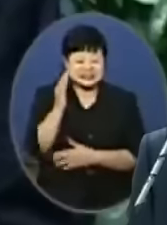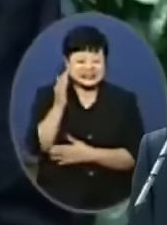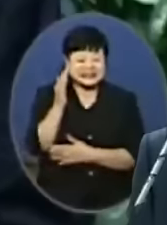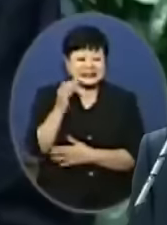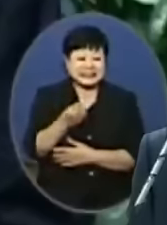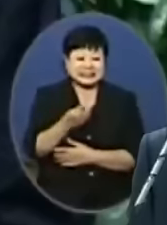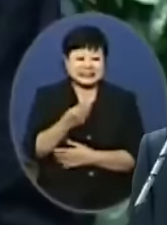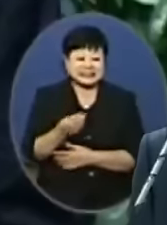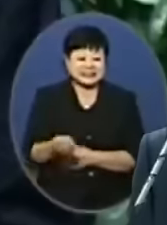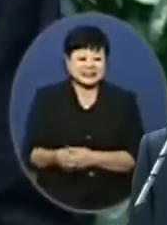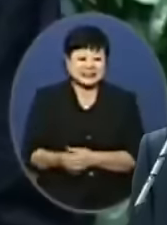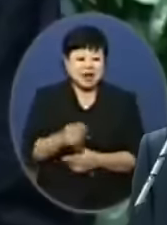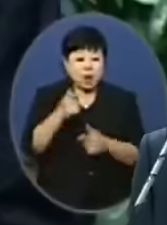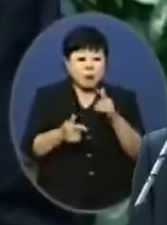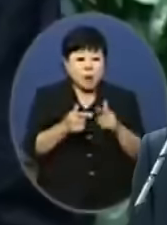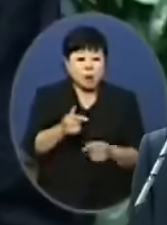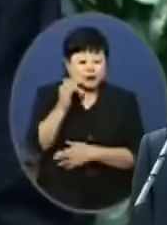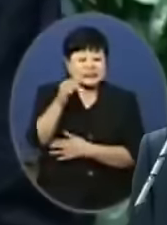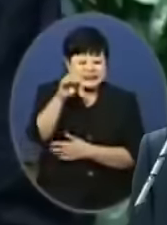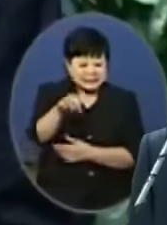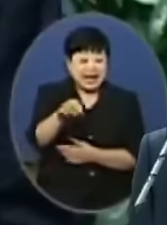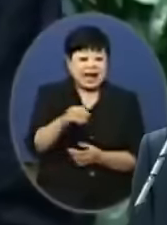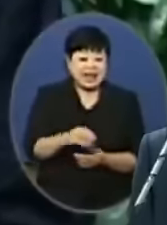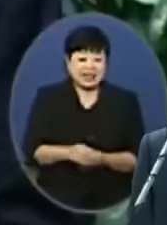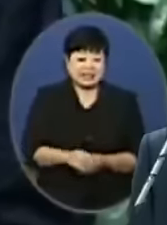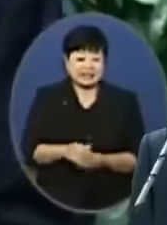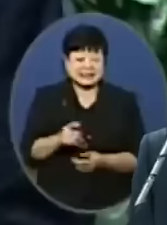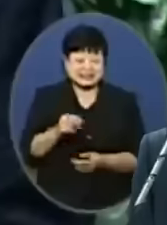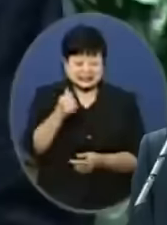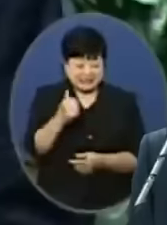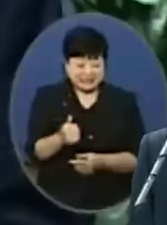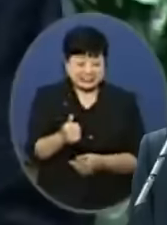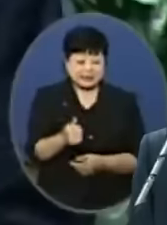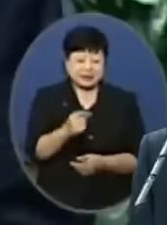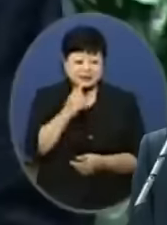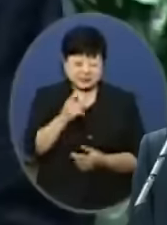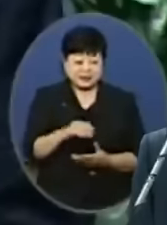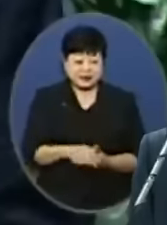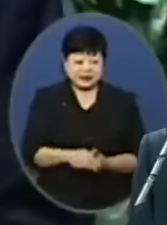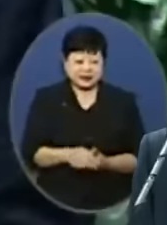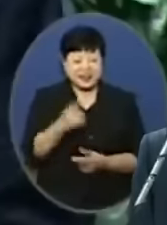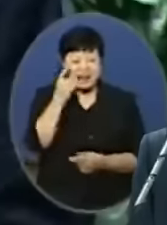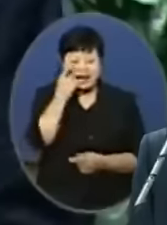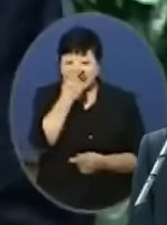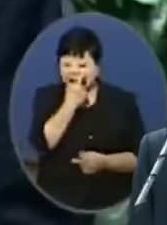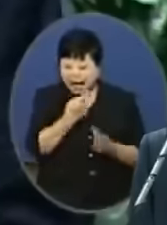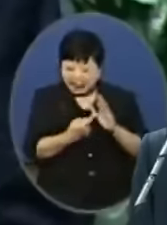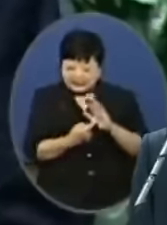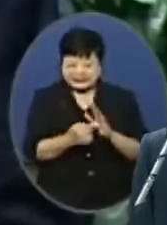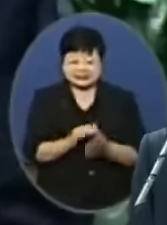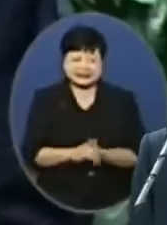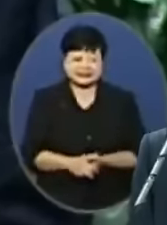정시장이라고 아주 훌륭하신 시장님이 계시는데 그 시장님이 이런 간증을 했습니다.